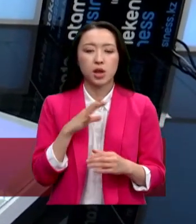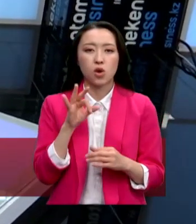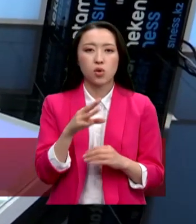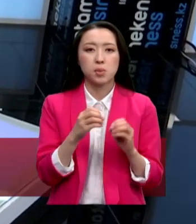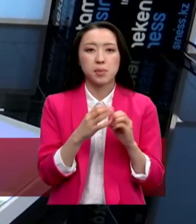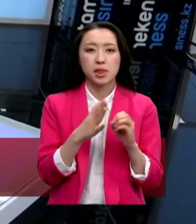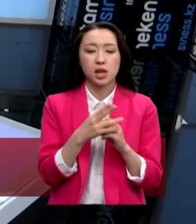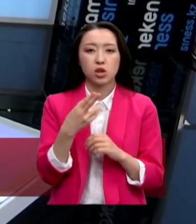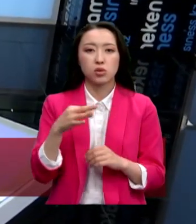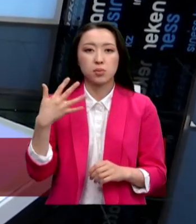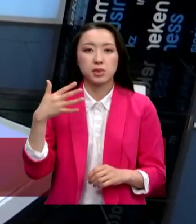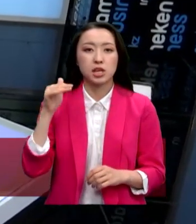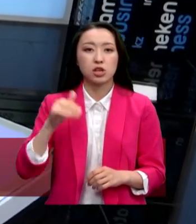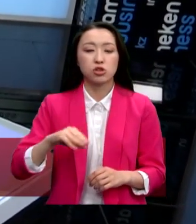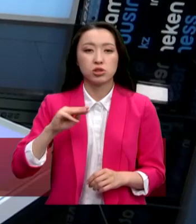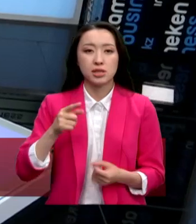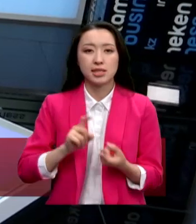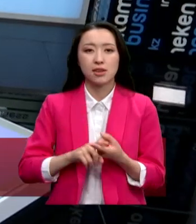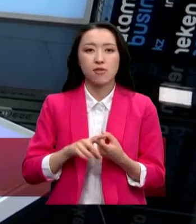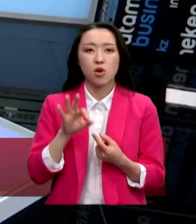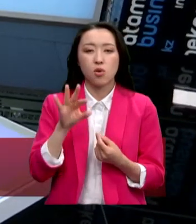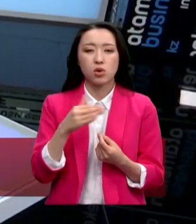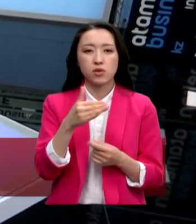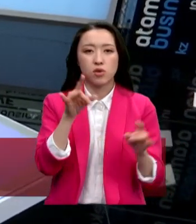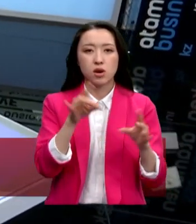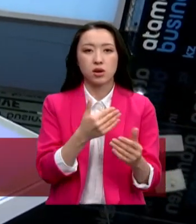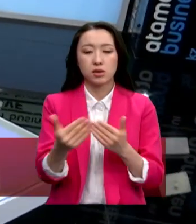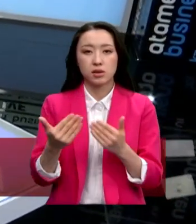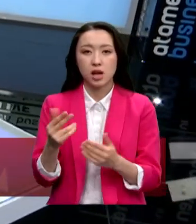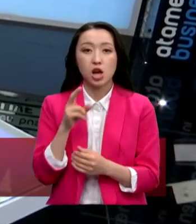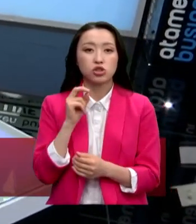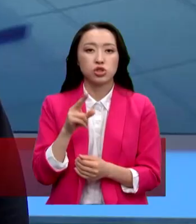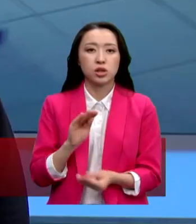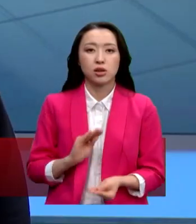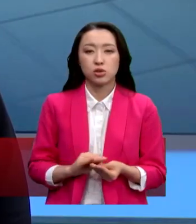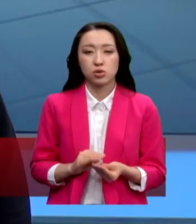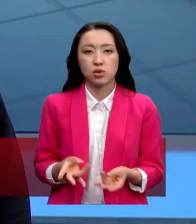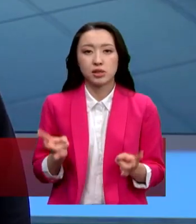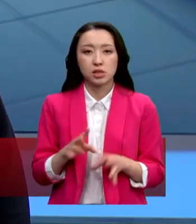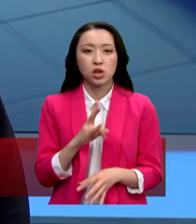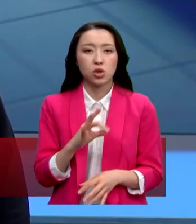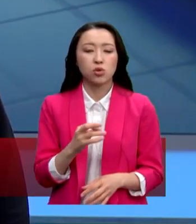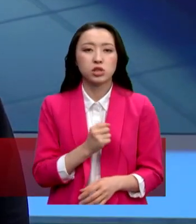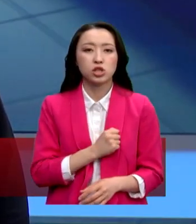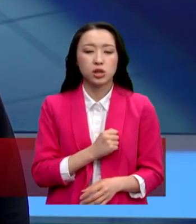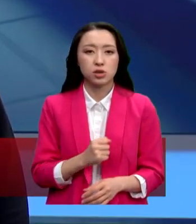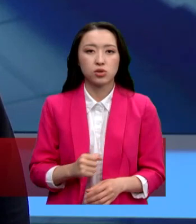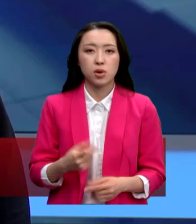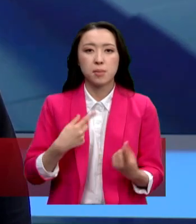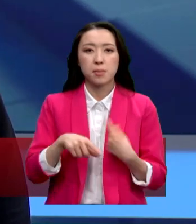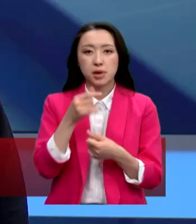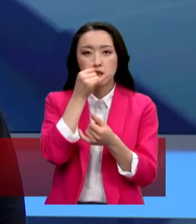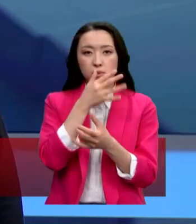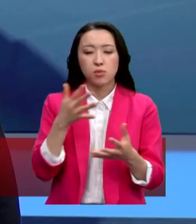там, до 50 тысяч тенге в зависимости, ну, от уровня заведения. Чек остался тот же. Но, к сожалению, мы не